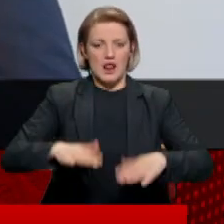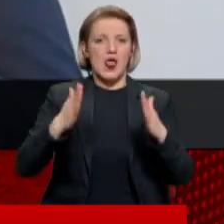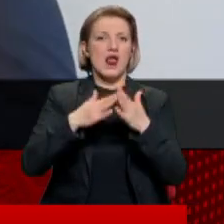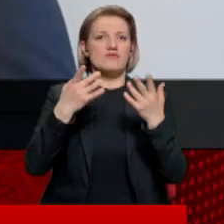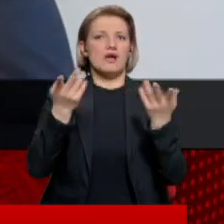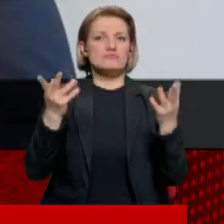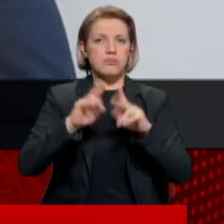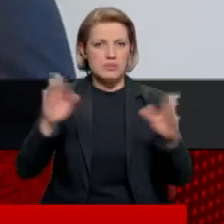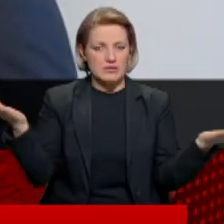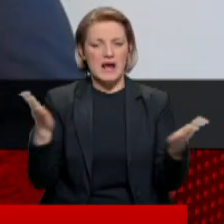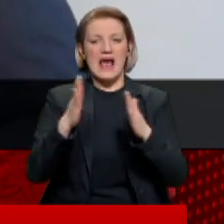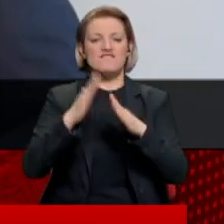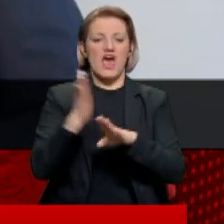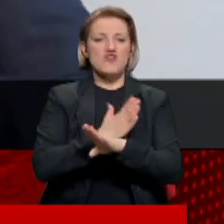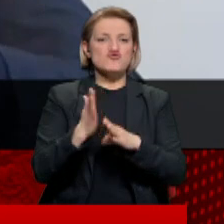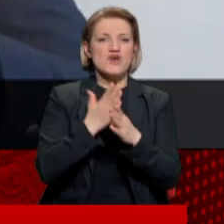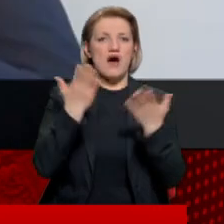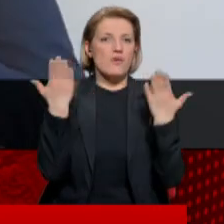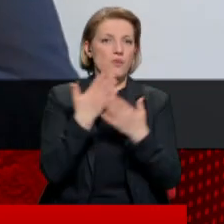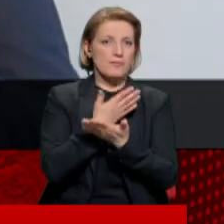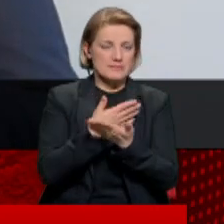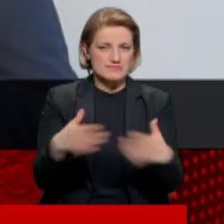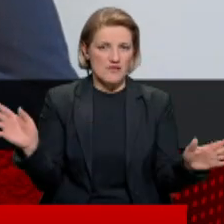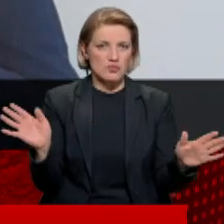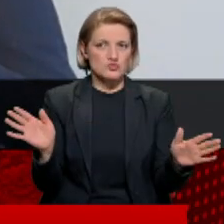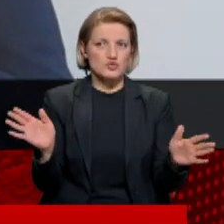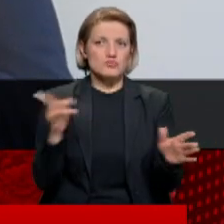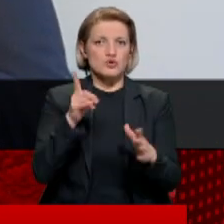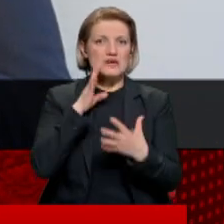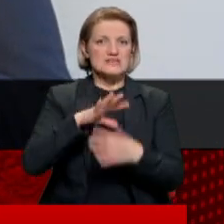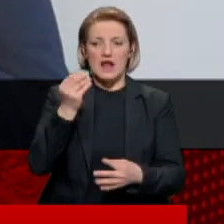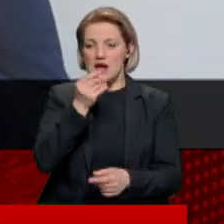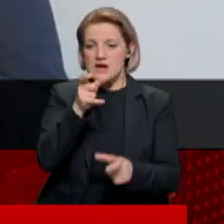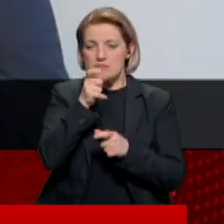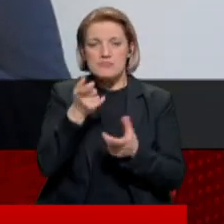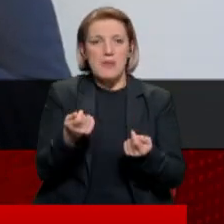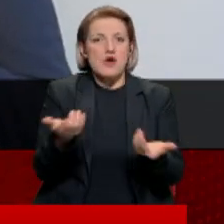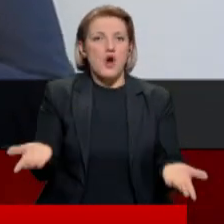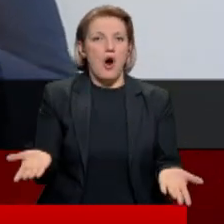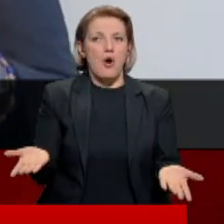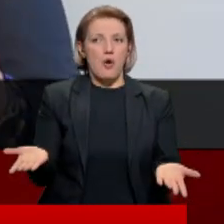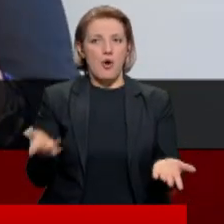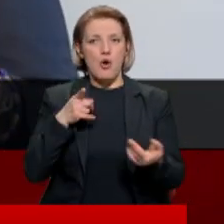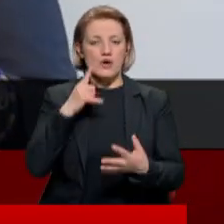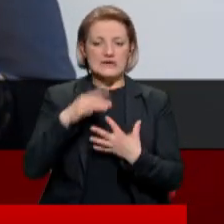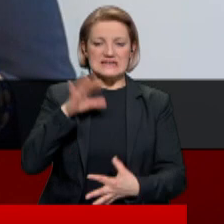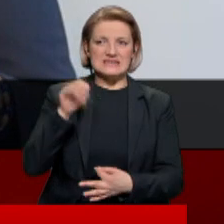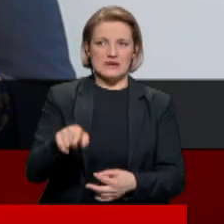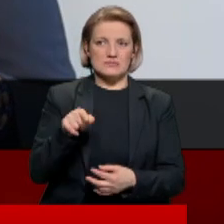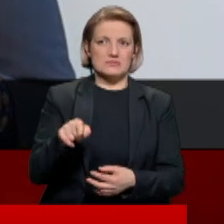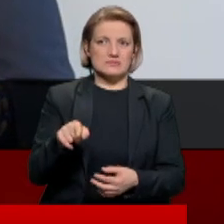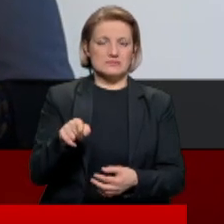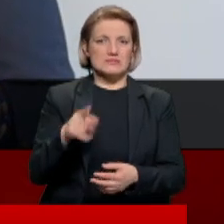gitmiş. Evindeki eşyası gitmiş. Ve bu insanların geçimi yok artık. Geçimi. Yani o insan